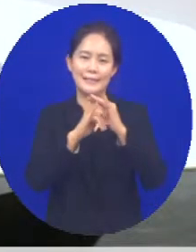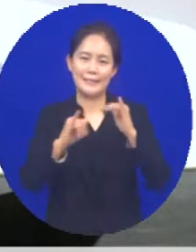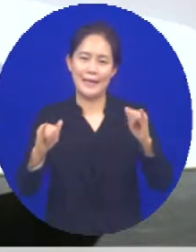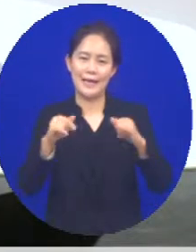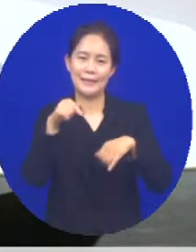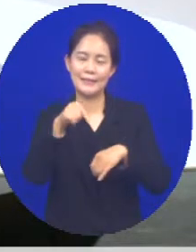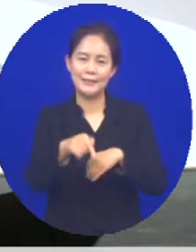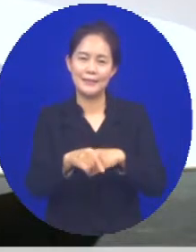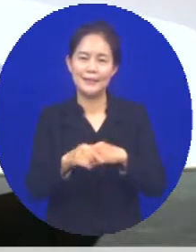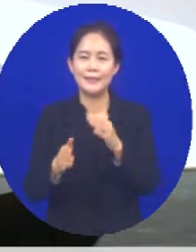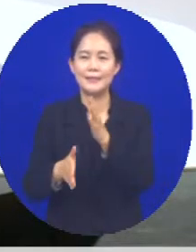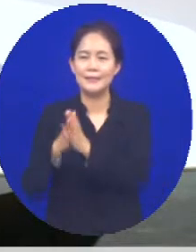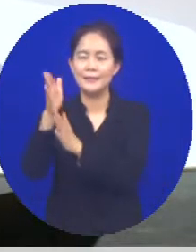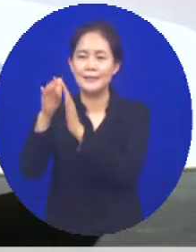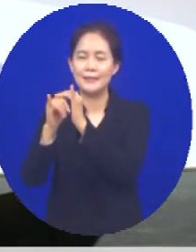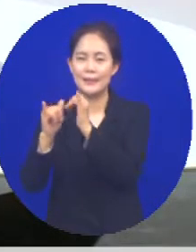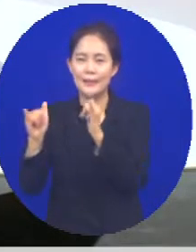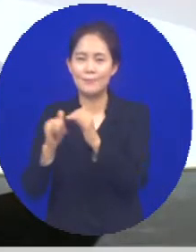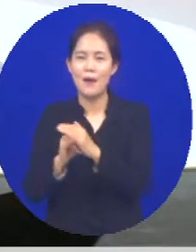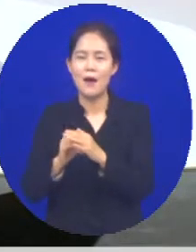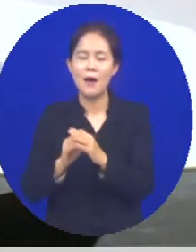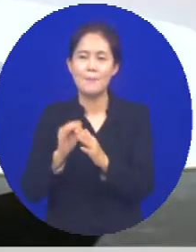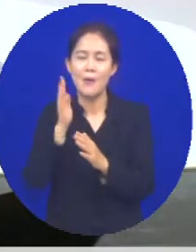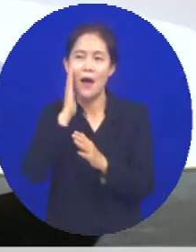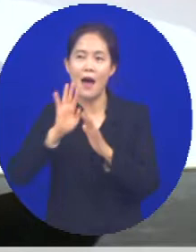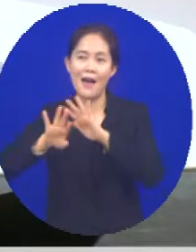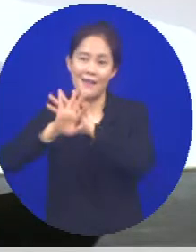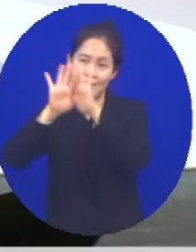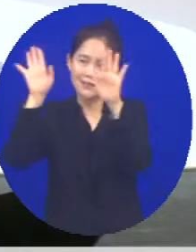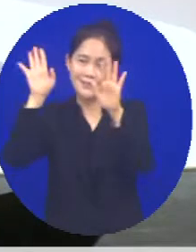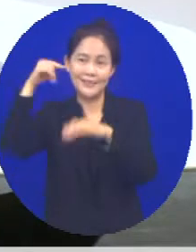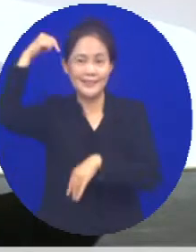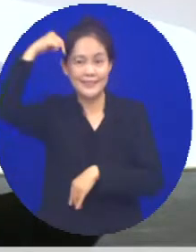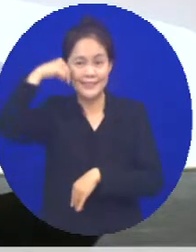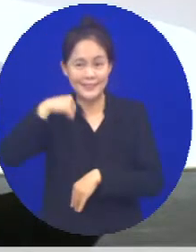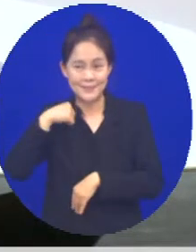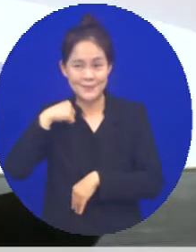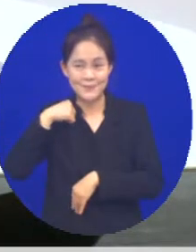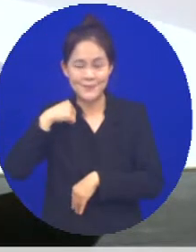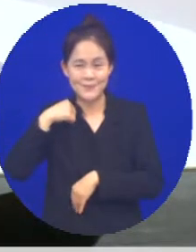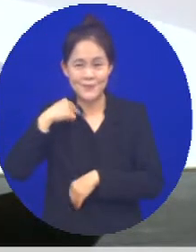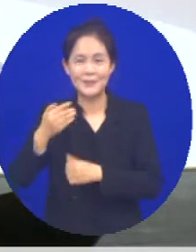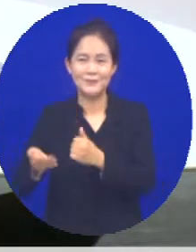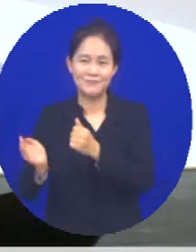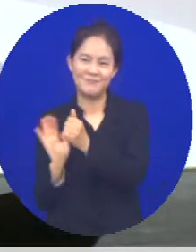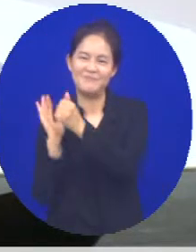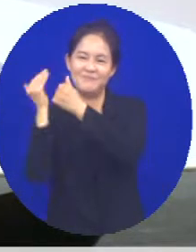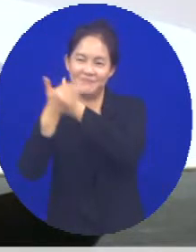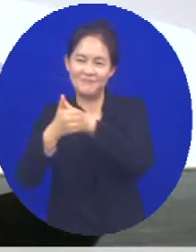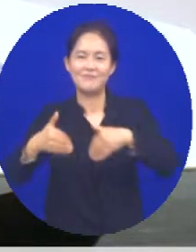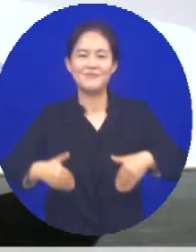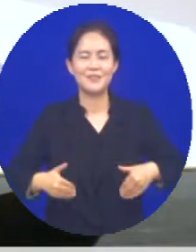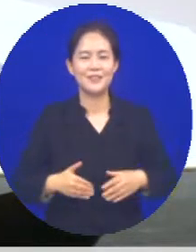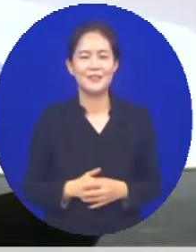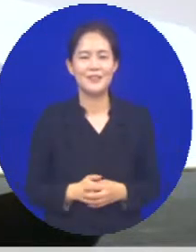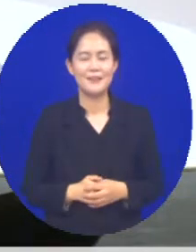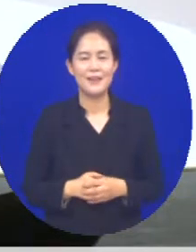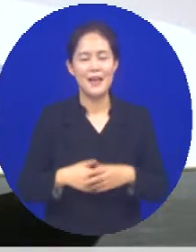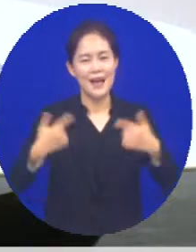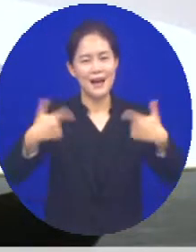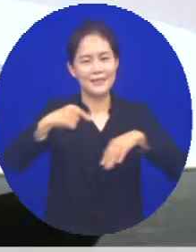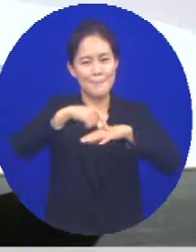공직자들이 패배를 냄 참 앞둔 해야 된다 하루 그러면